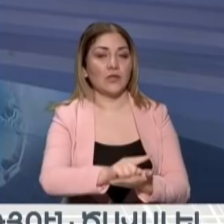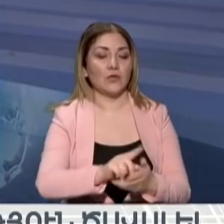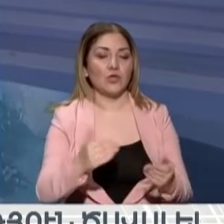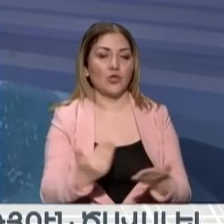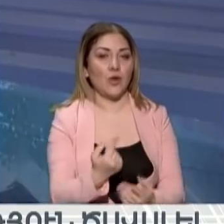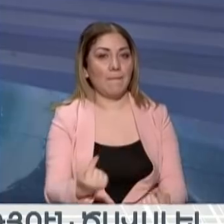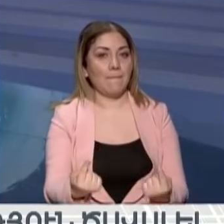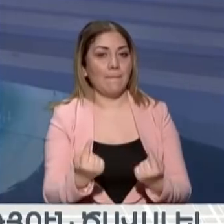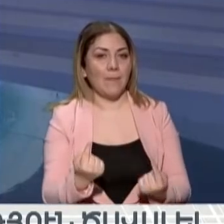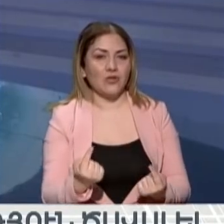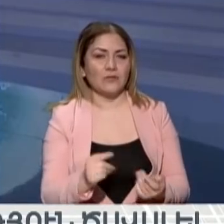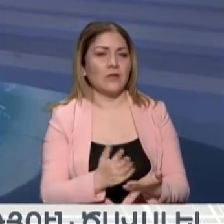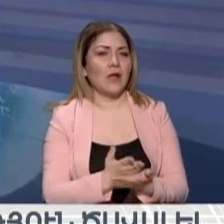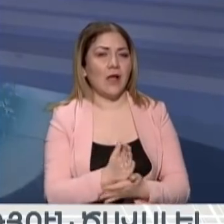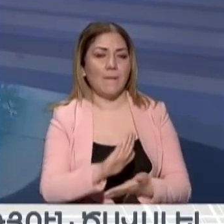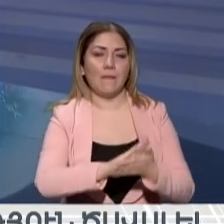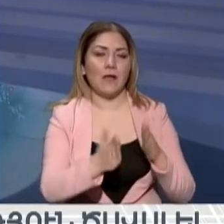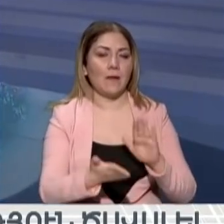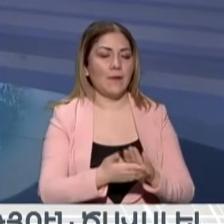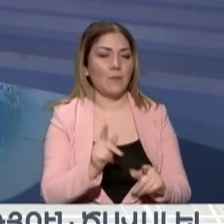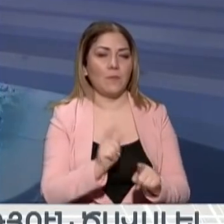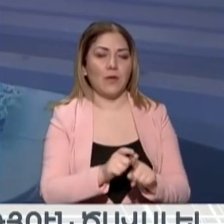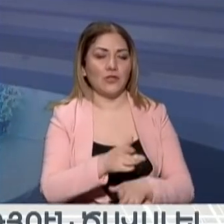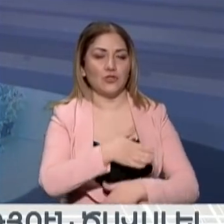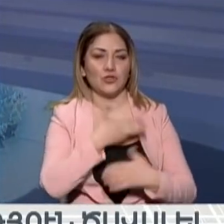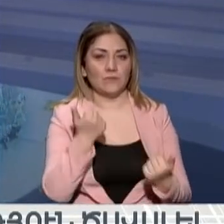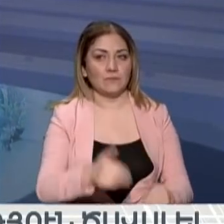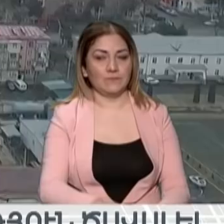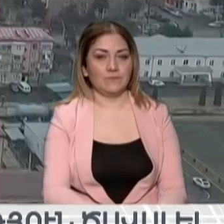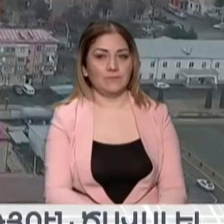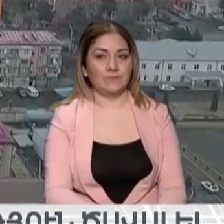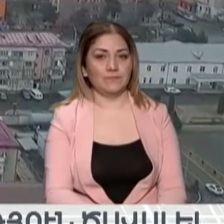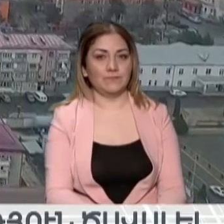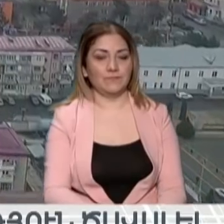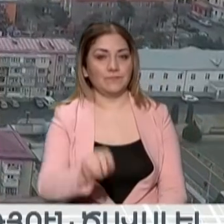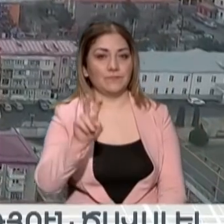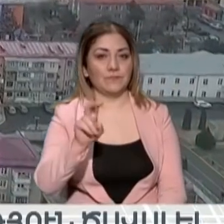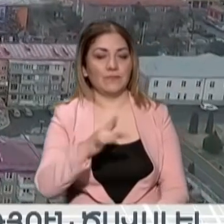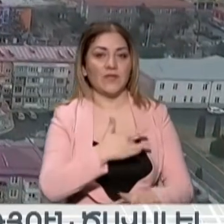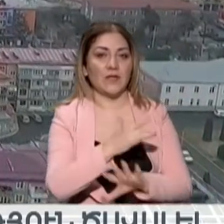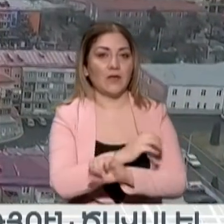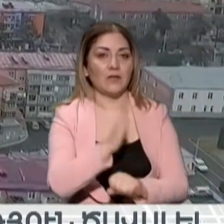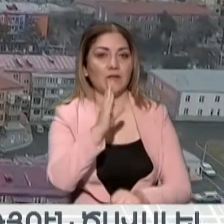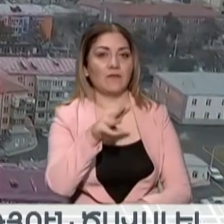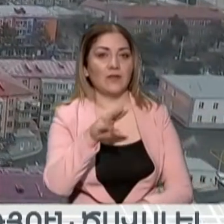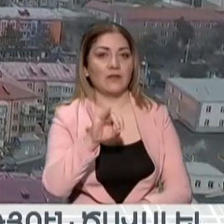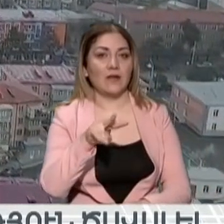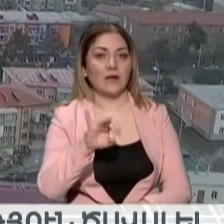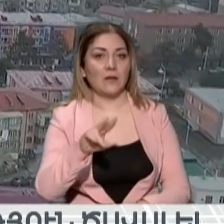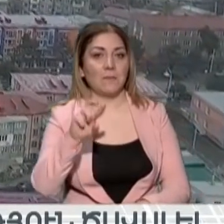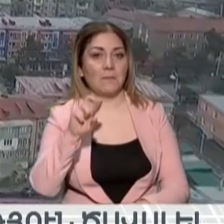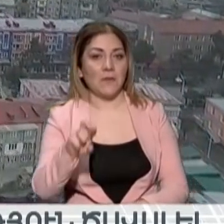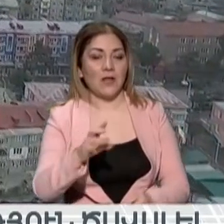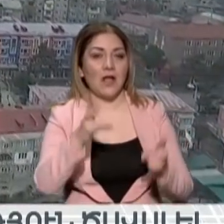նոր պաշտոնը ոչ մի քաղաքական պայմանավորվածության արդյունք չէ։ Արցախի հերոս Վիտալի Բալասանյանը անվտանգության